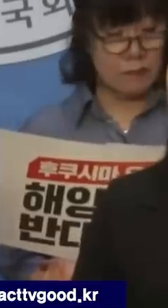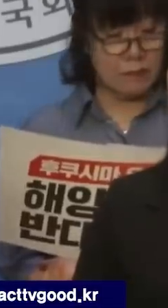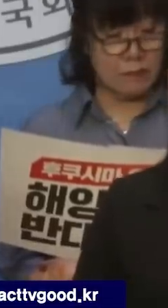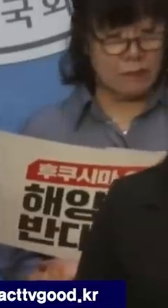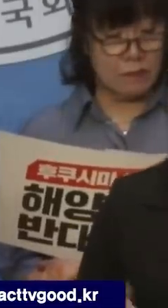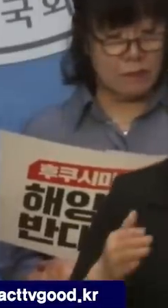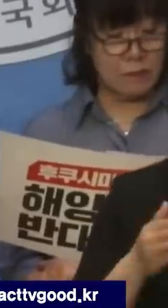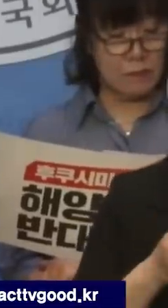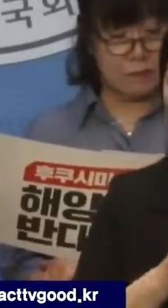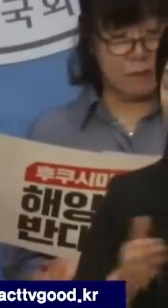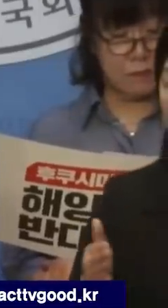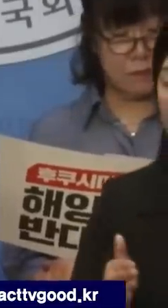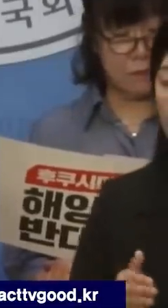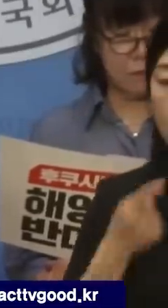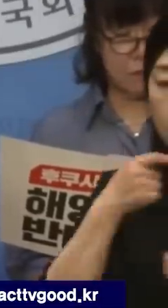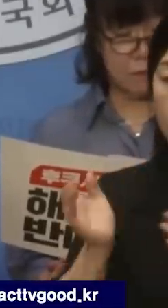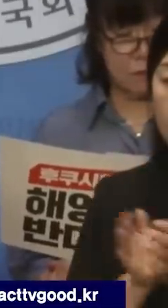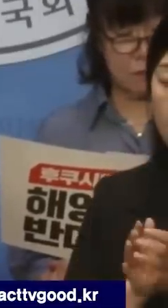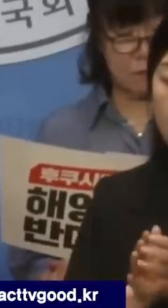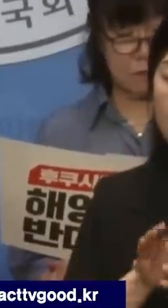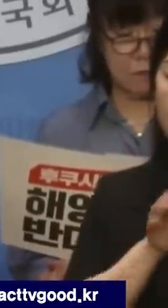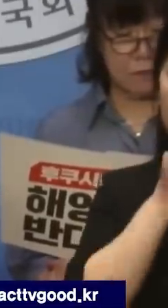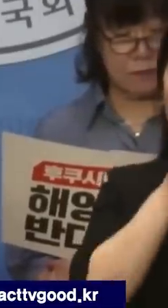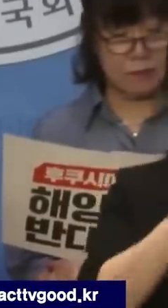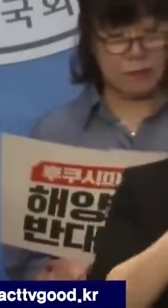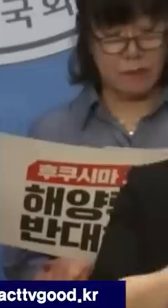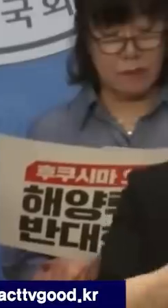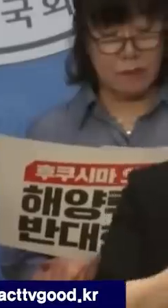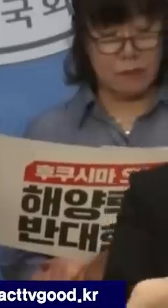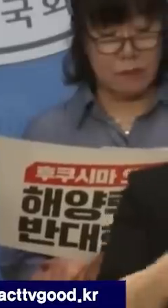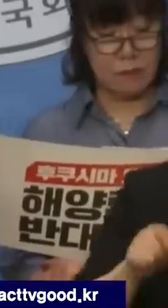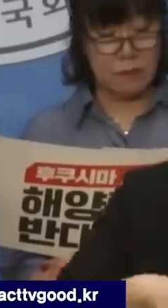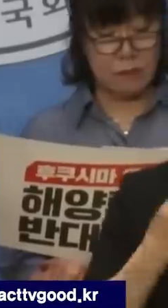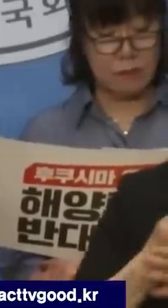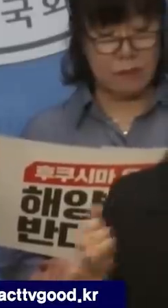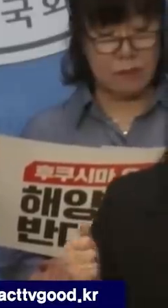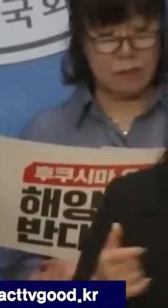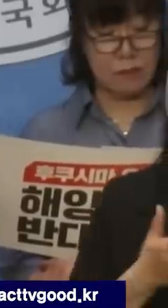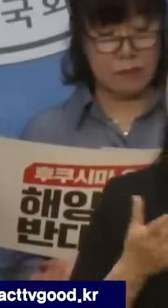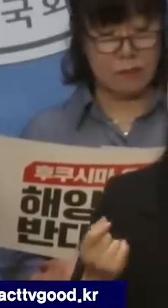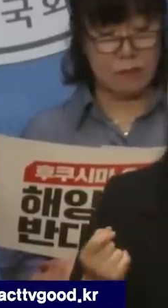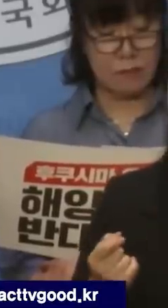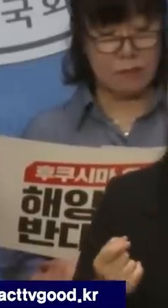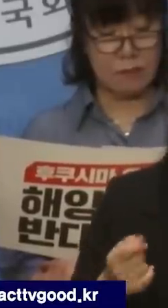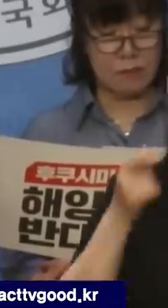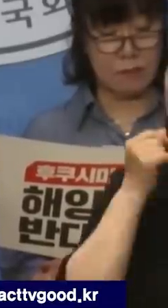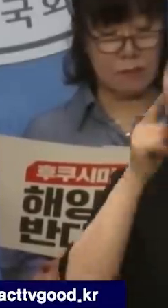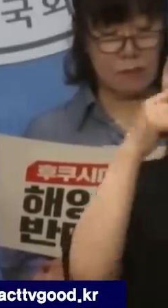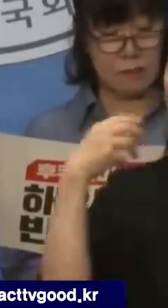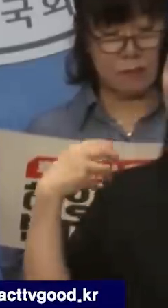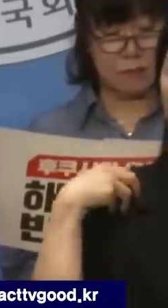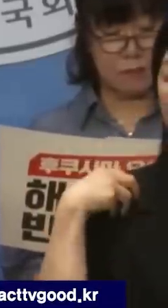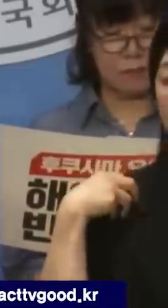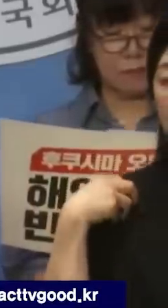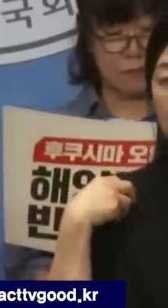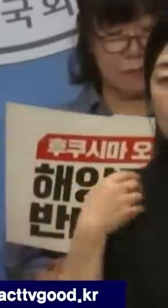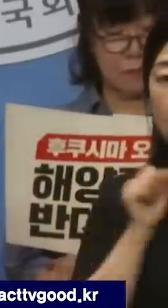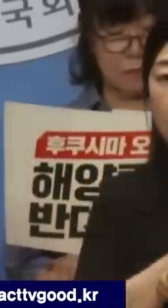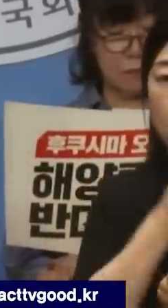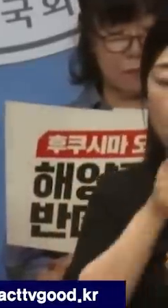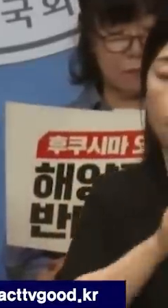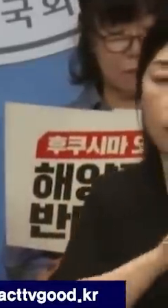예, 우리 더불어민주당 소상공인위원회는 일본 정부의 후쿠시마 원전 오염수